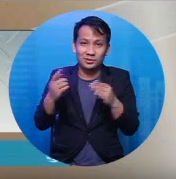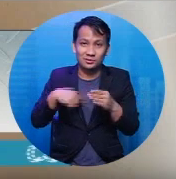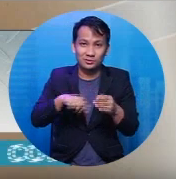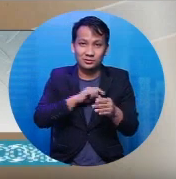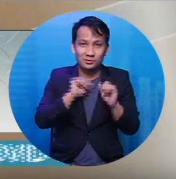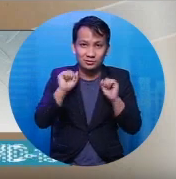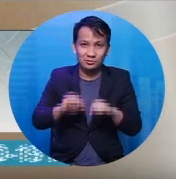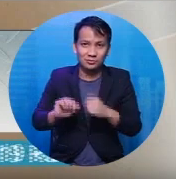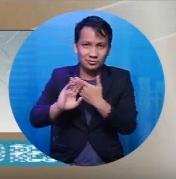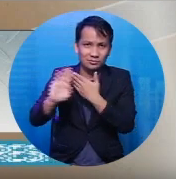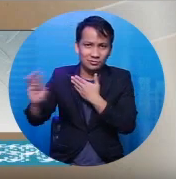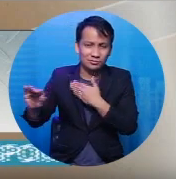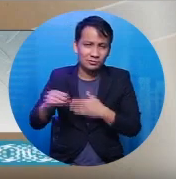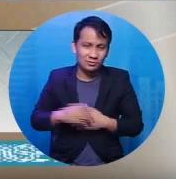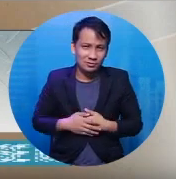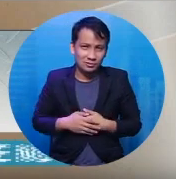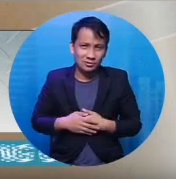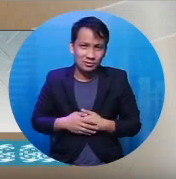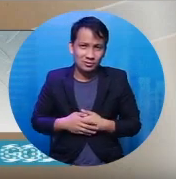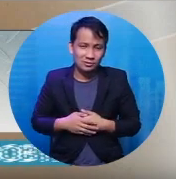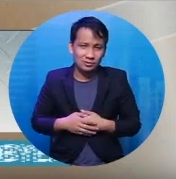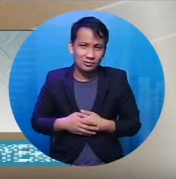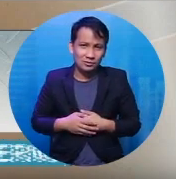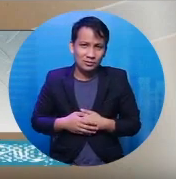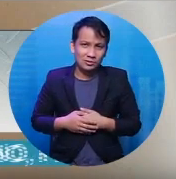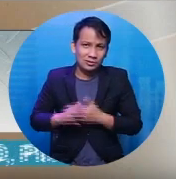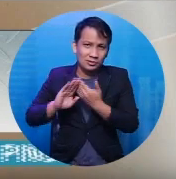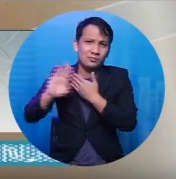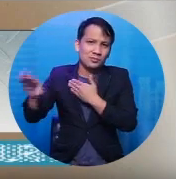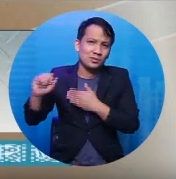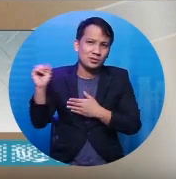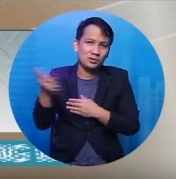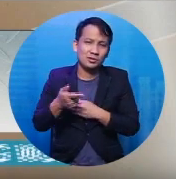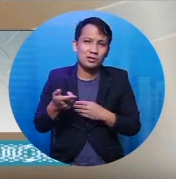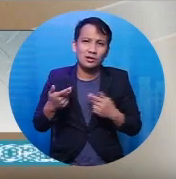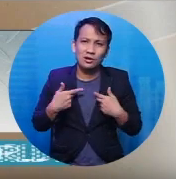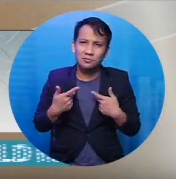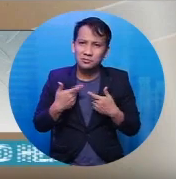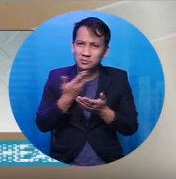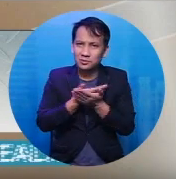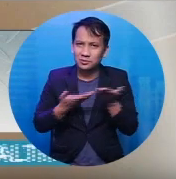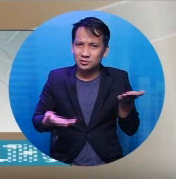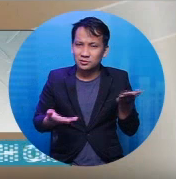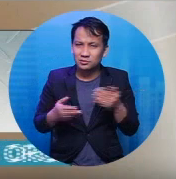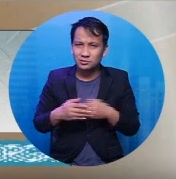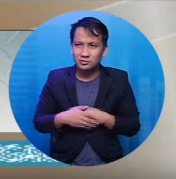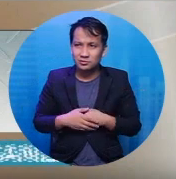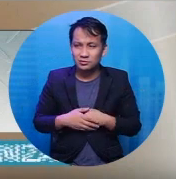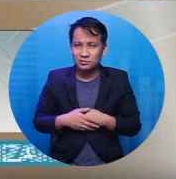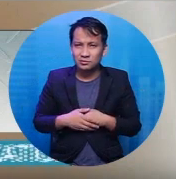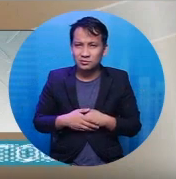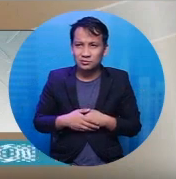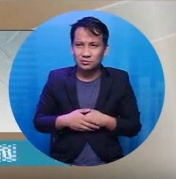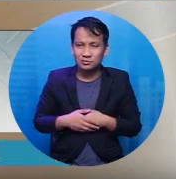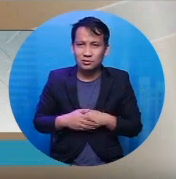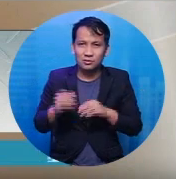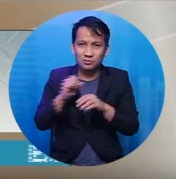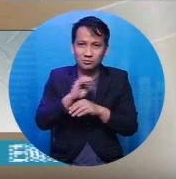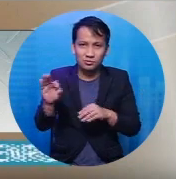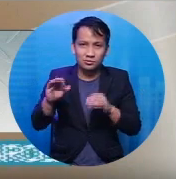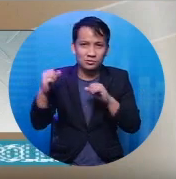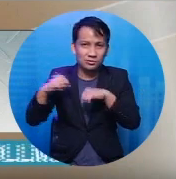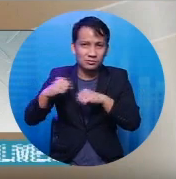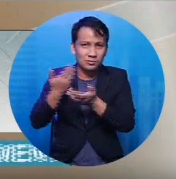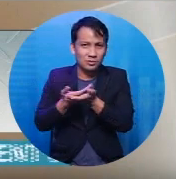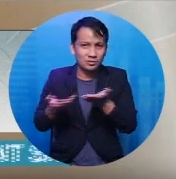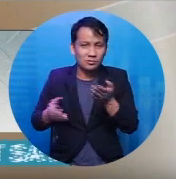ang gagawin na para. Ay, ito na sir. Ito na sa kanya nila. Binalik ko na. Ah, hindi, meron para po yung mga iba na hindi pa nabalik. Kaya lang, sir. Pag-usapan po natin off-air, sir, kung ano pa yung mga